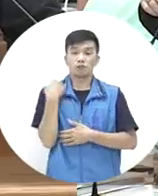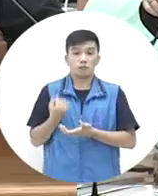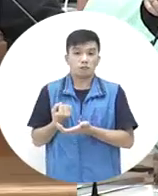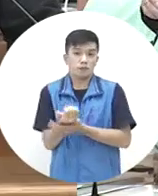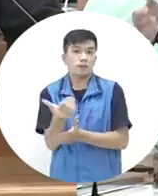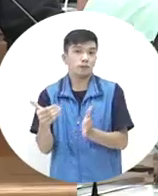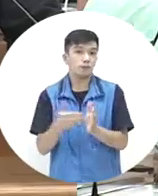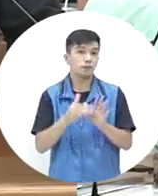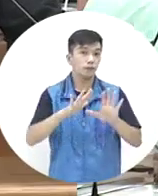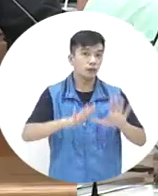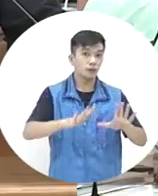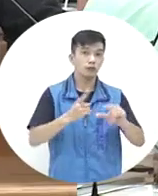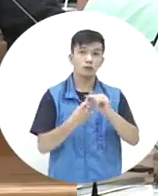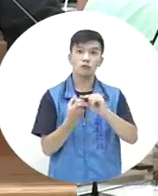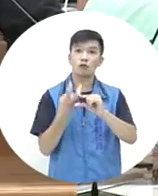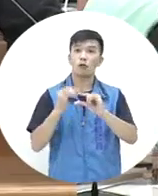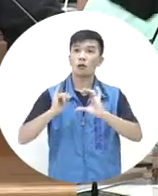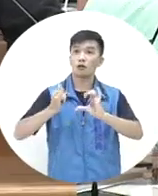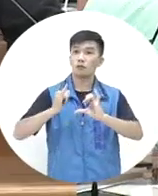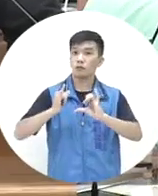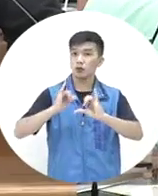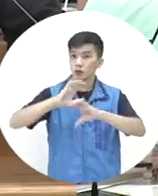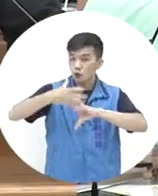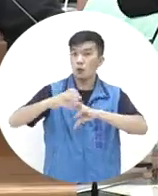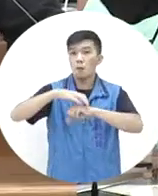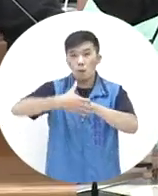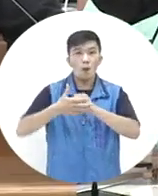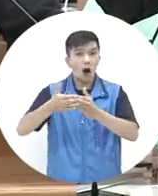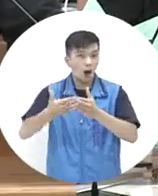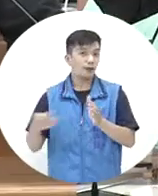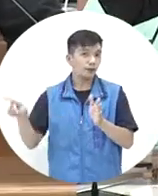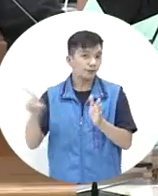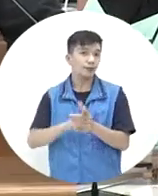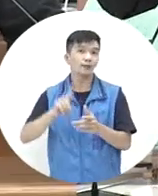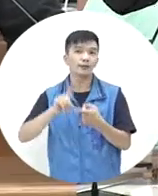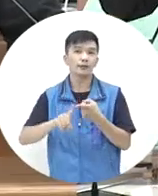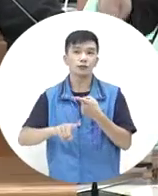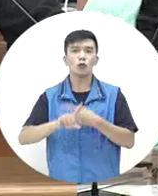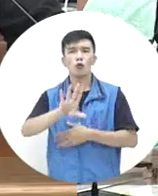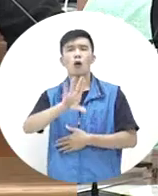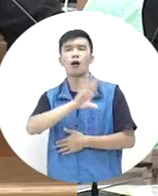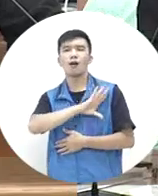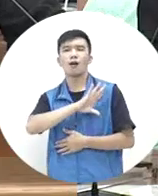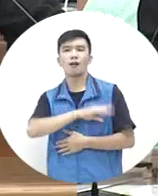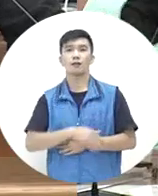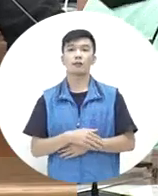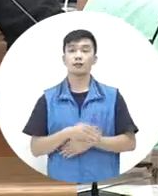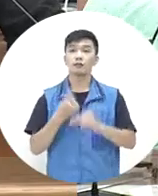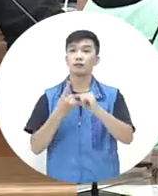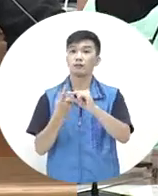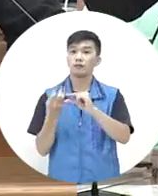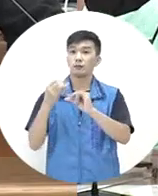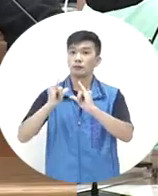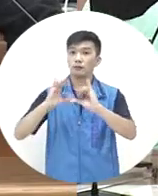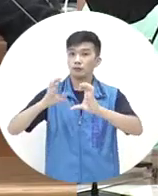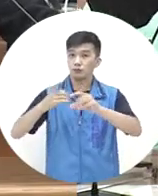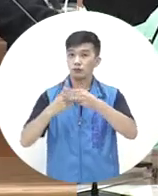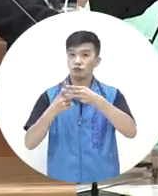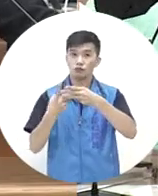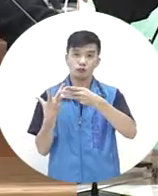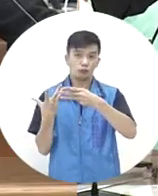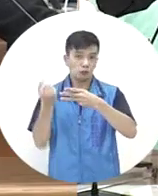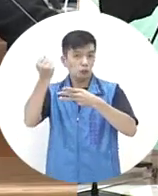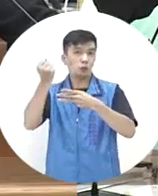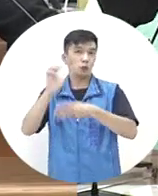中华民国， 我当然也是捍卫中华民国、啊。 这一生是不是要保卫中华民国？ 确保中华民国主权独立，而且要确保中华